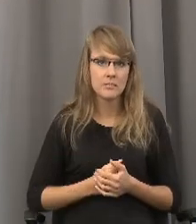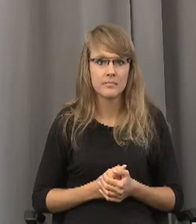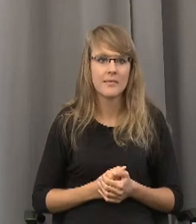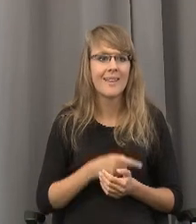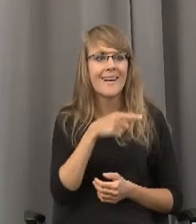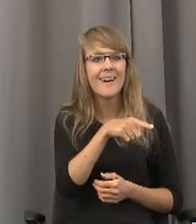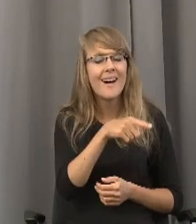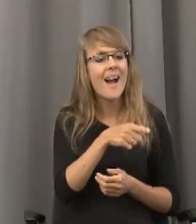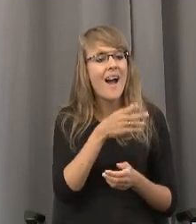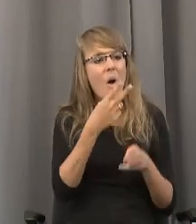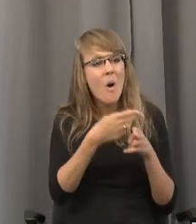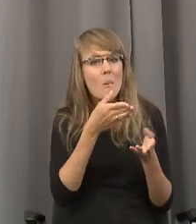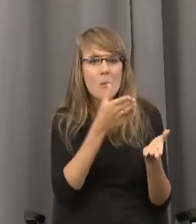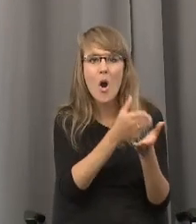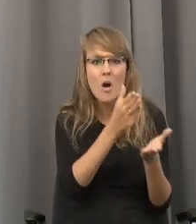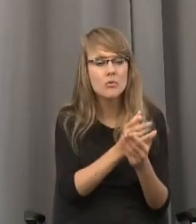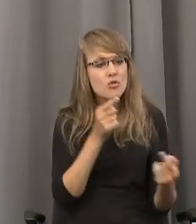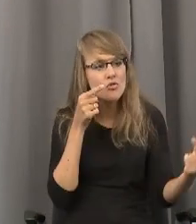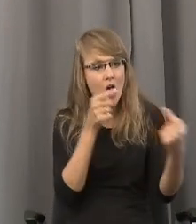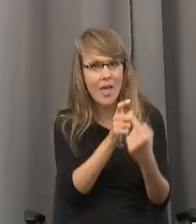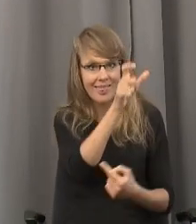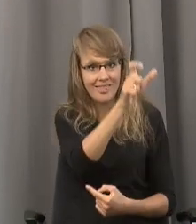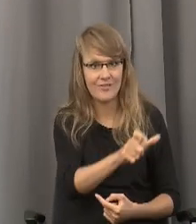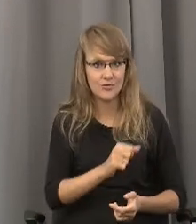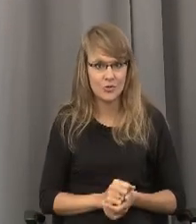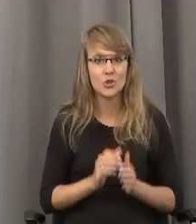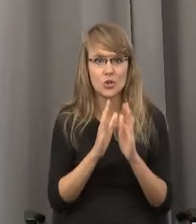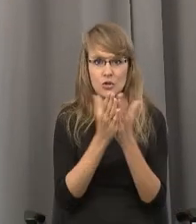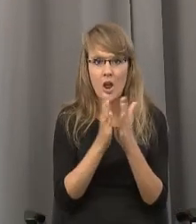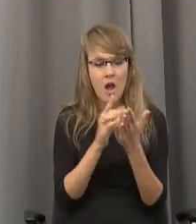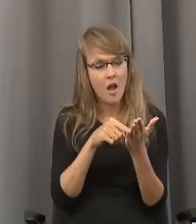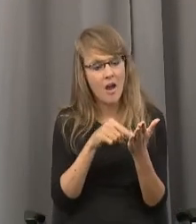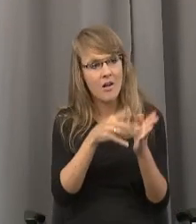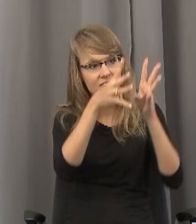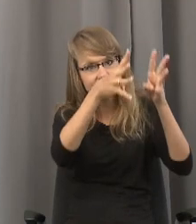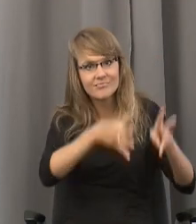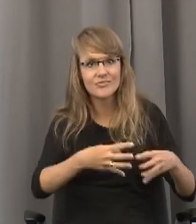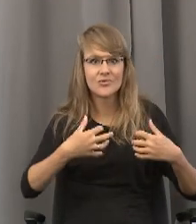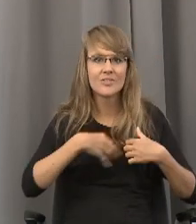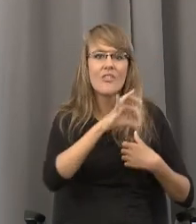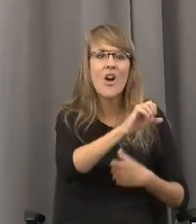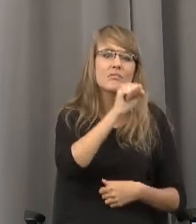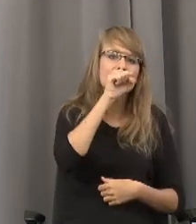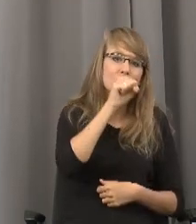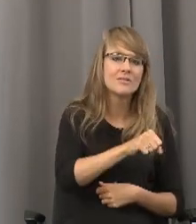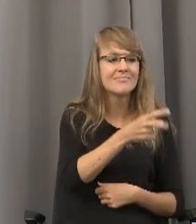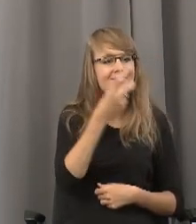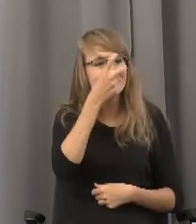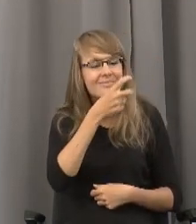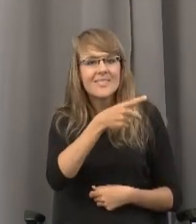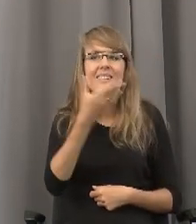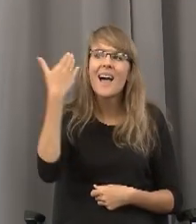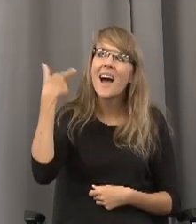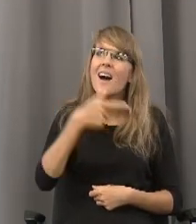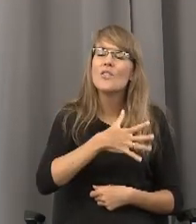indywidualizuje się pomoc choremu. To znaczy, mając taką książeczkę na temat życia tego chorego, jego hobby, jego zainteresowań, tego, co robił, co